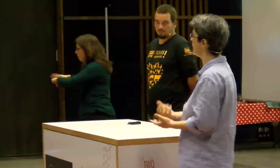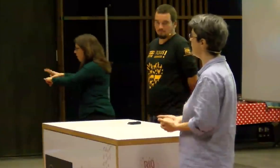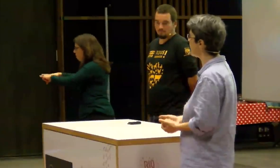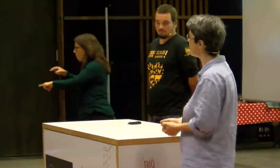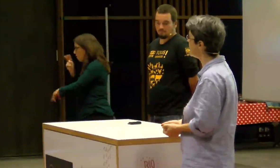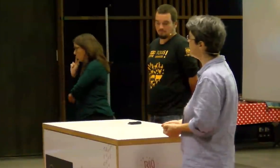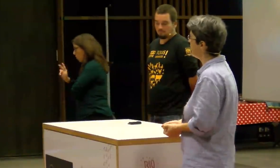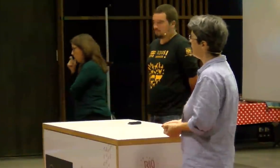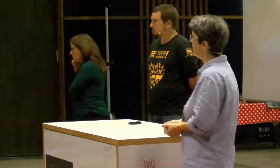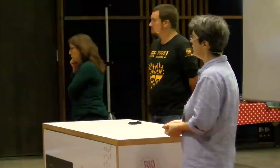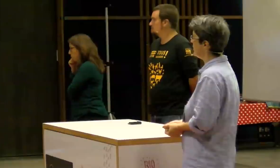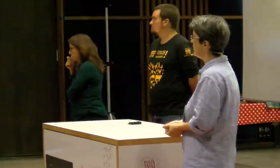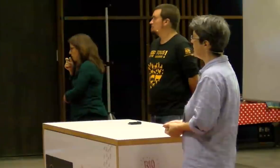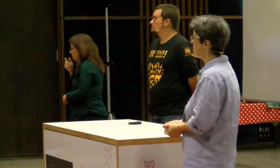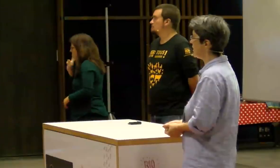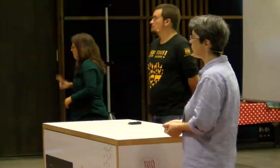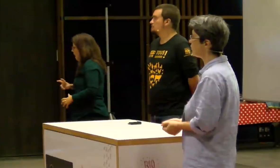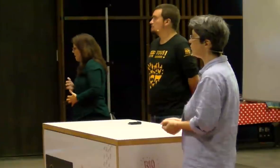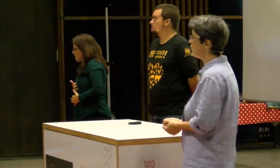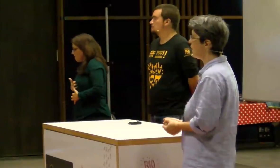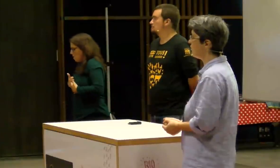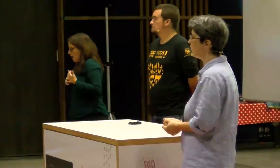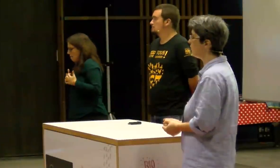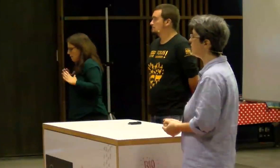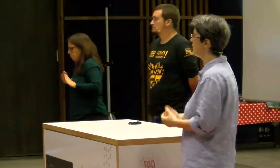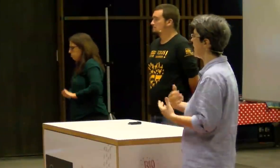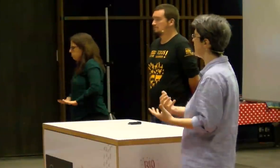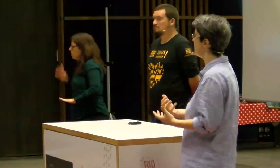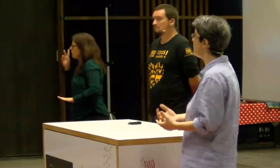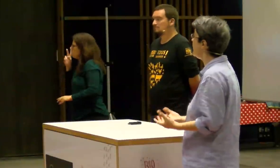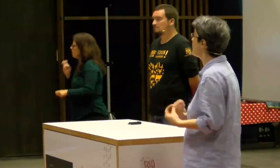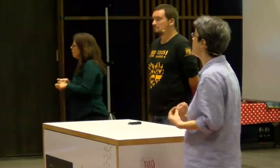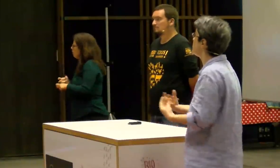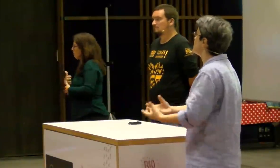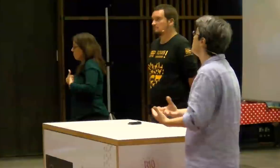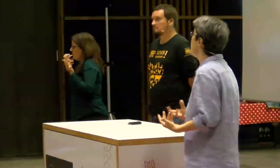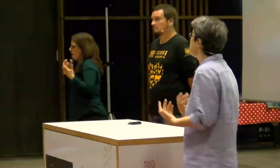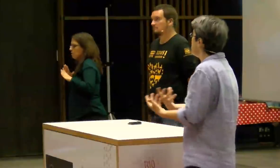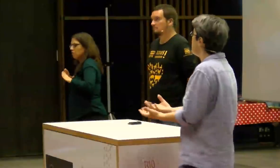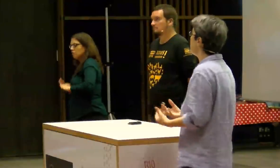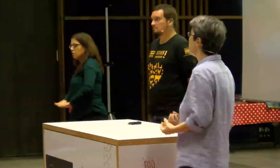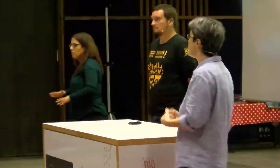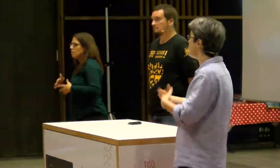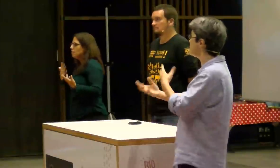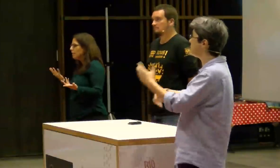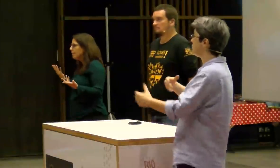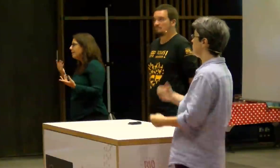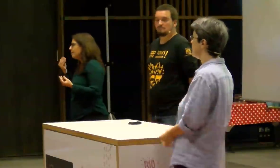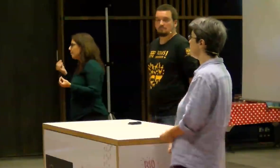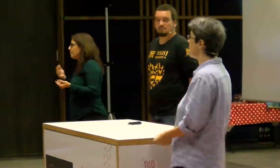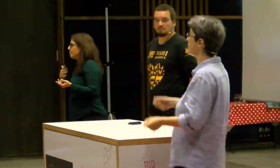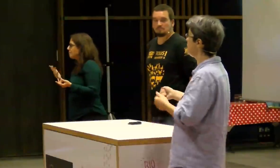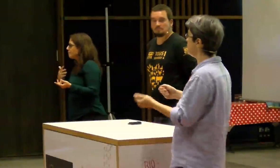être dans la colère, mais j'ai l'impression qu'on a plus à y gagner. Alors après, je peux pas étayer mes propos en